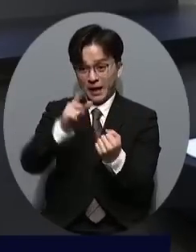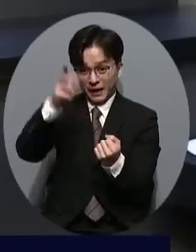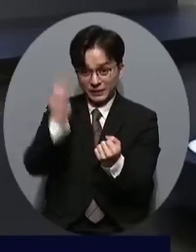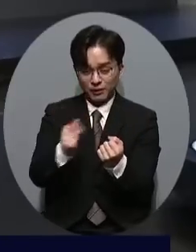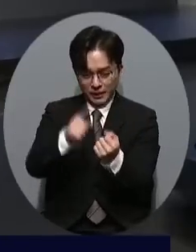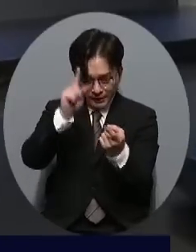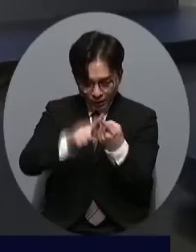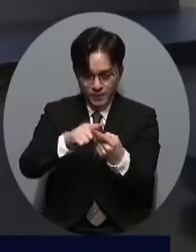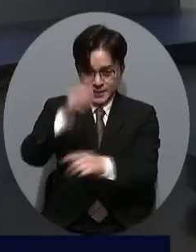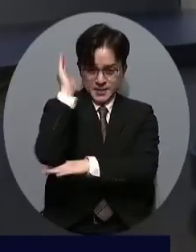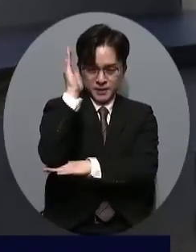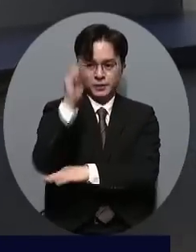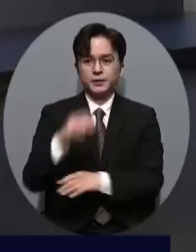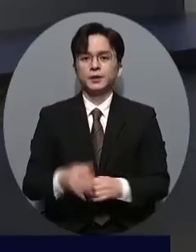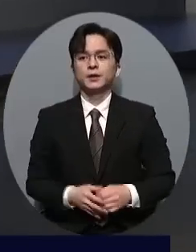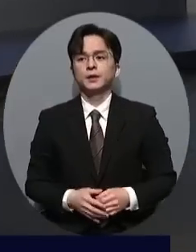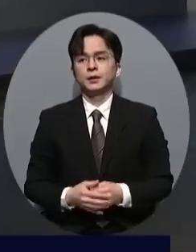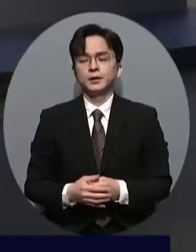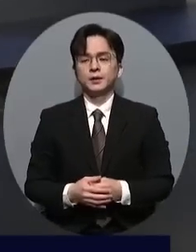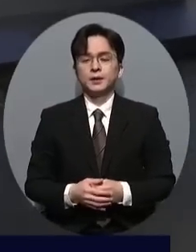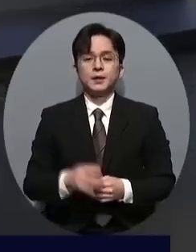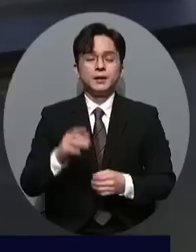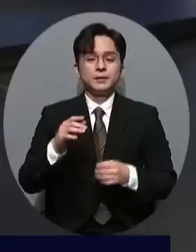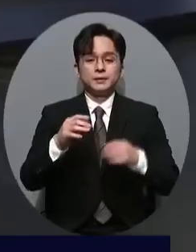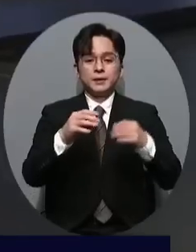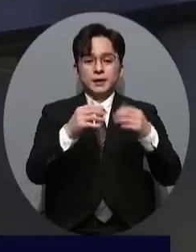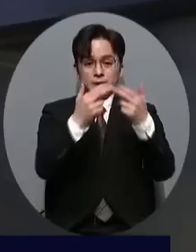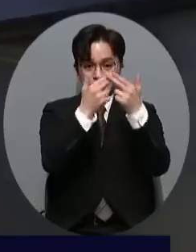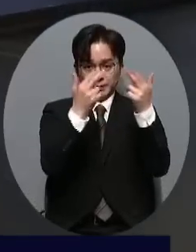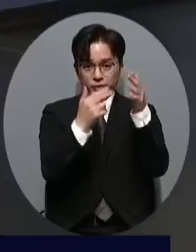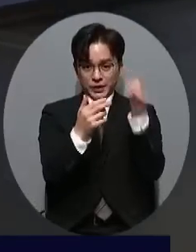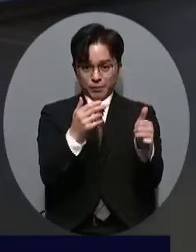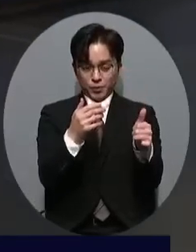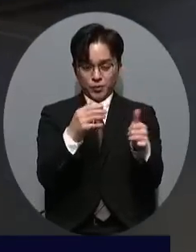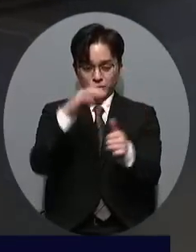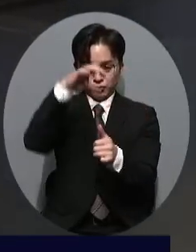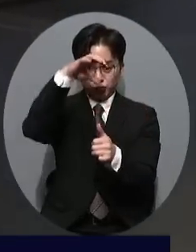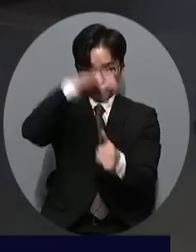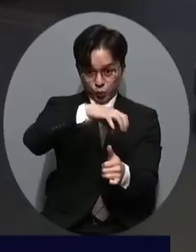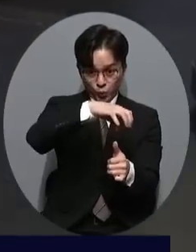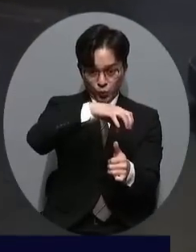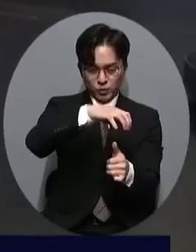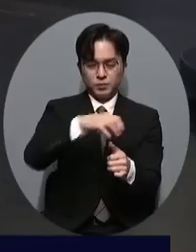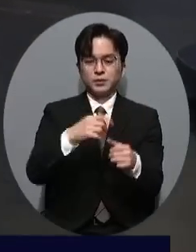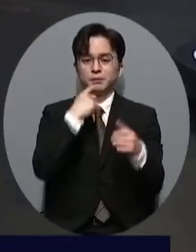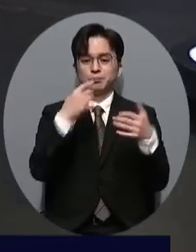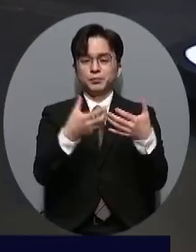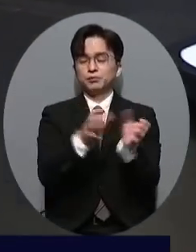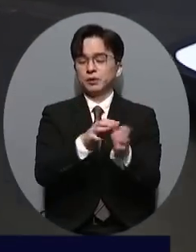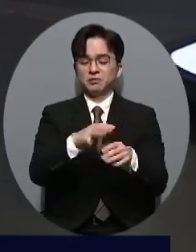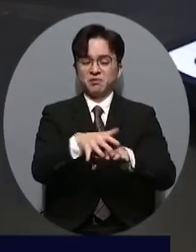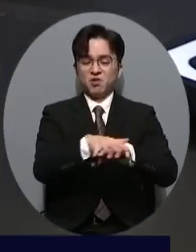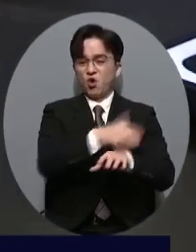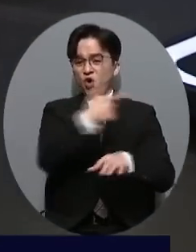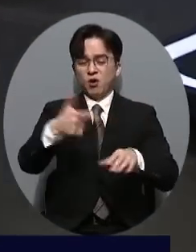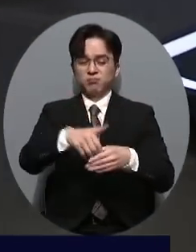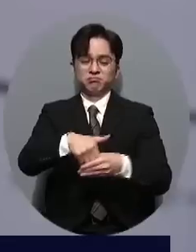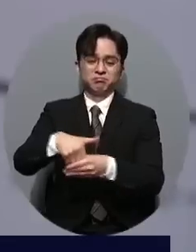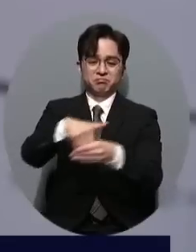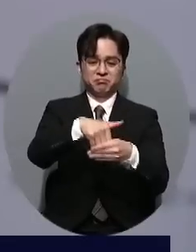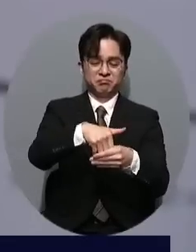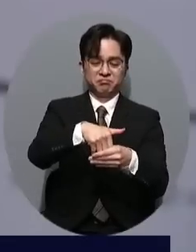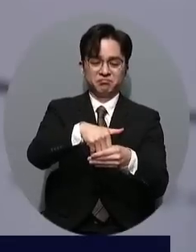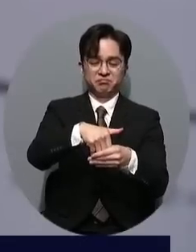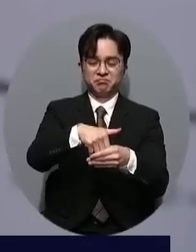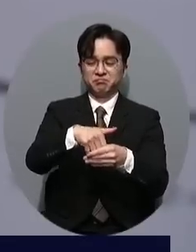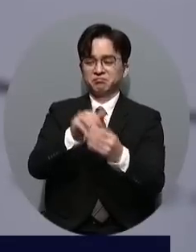수도 있습니다 체포장이 아닌 부결될 가능성이 큰데 한 장관의 연설이 큰 의미가 있을까라는 점이죠